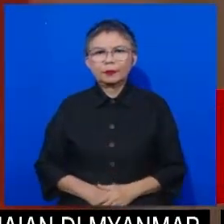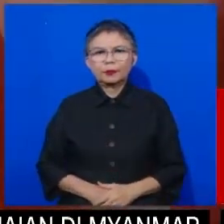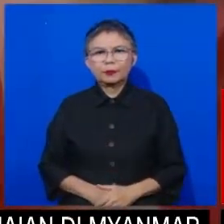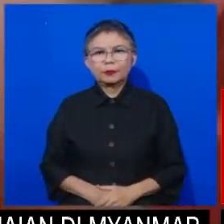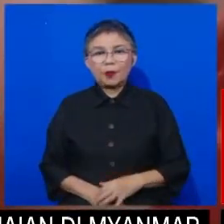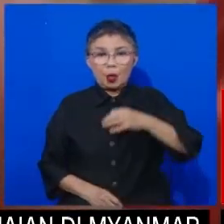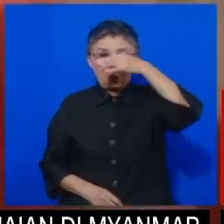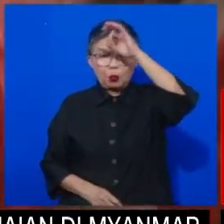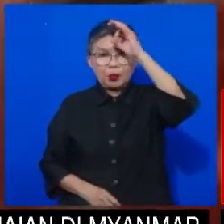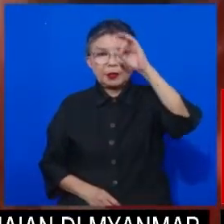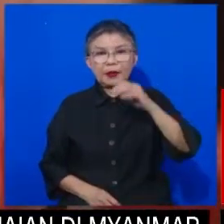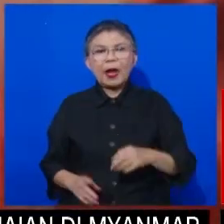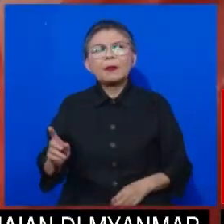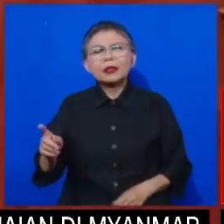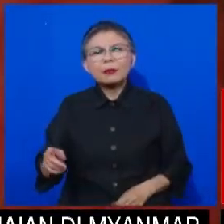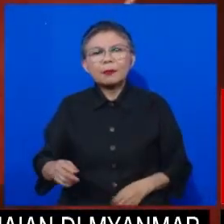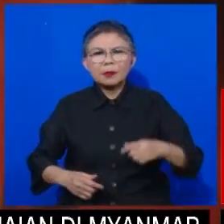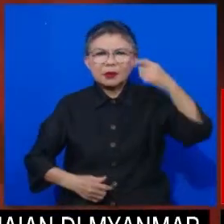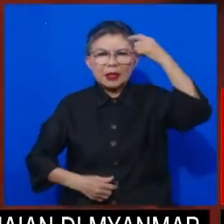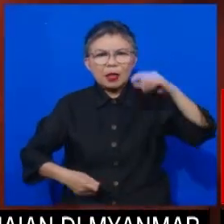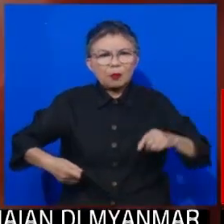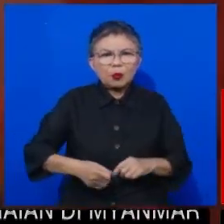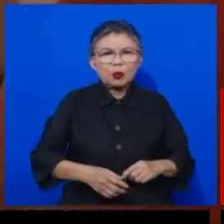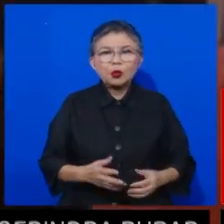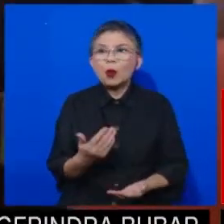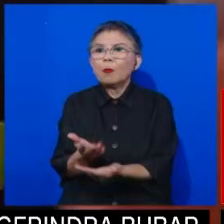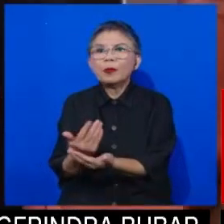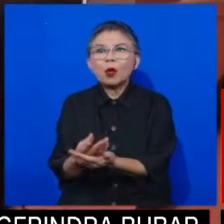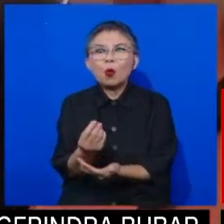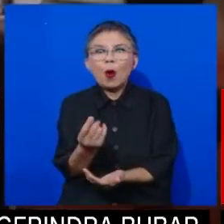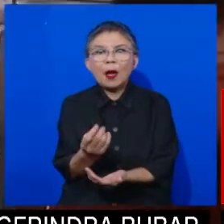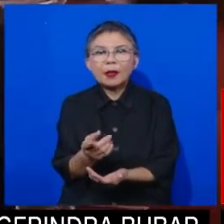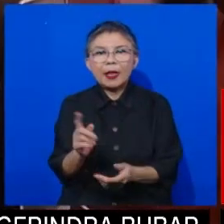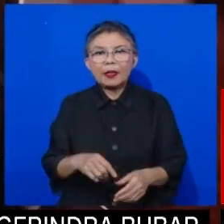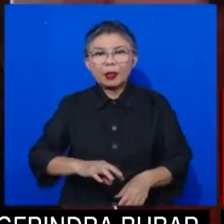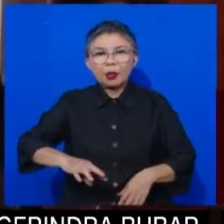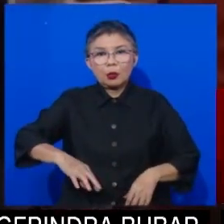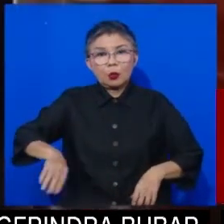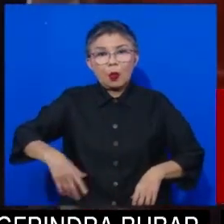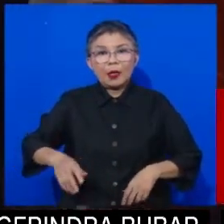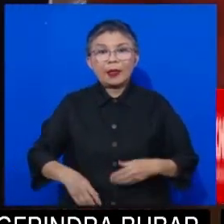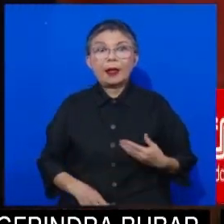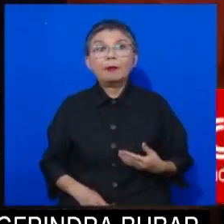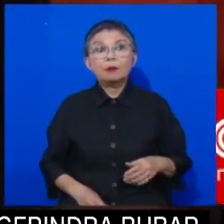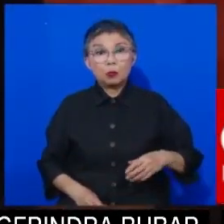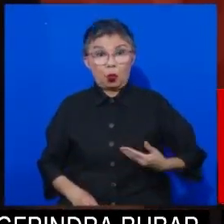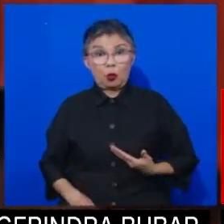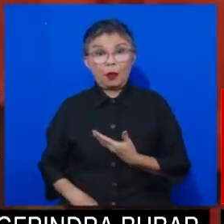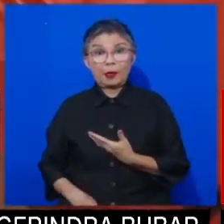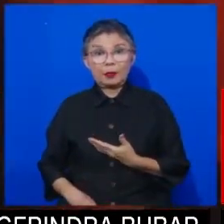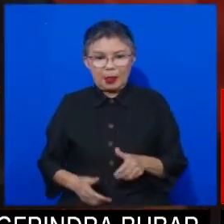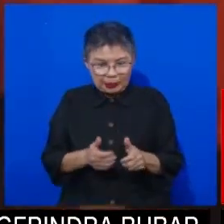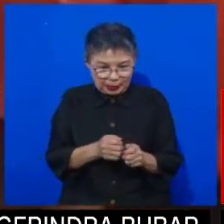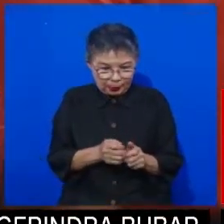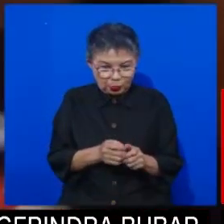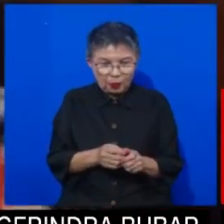Menurut polisi, motif tersangka menghabisi korban adalah mendapat uang tebusan. Keluarga korban sempat mendapat SMS misterius dengan